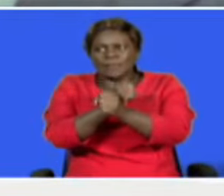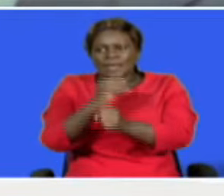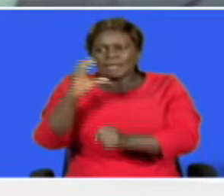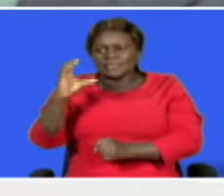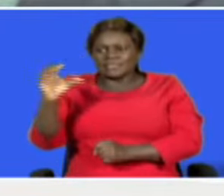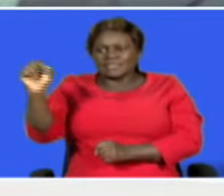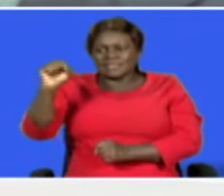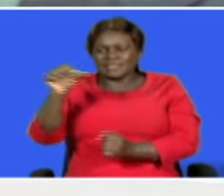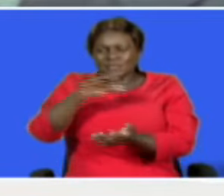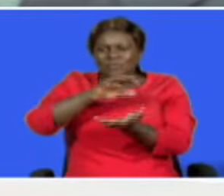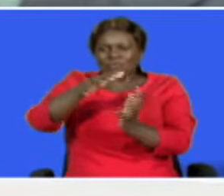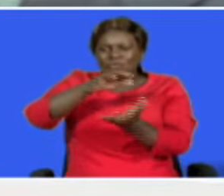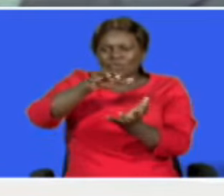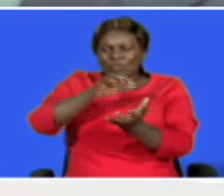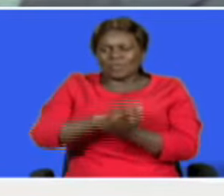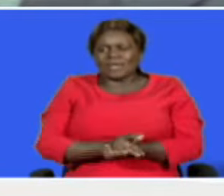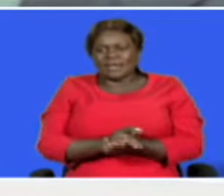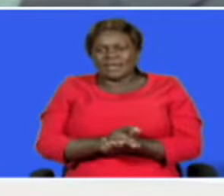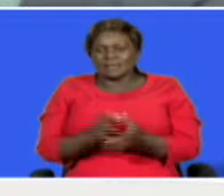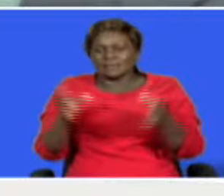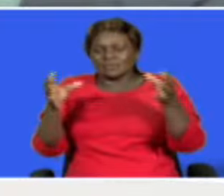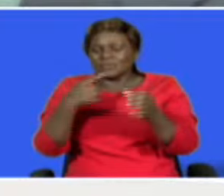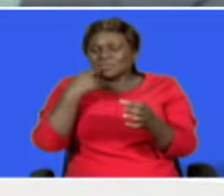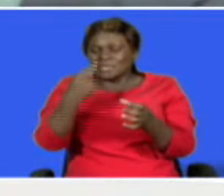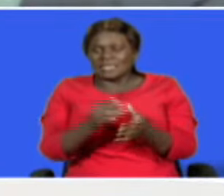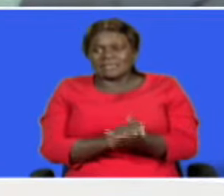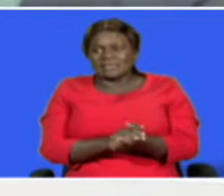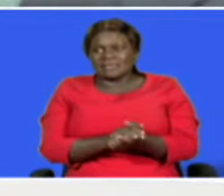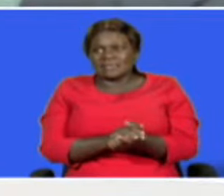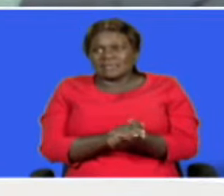barabara Kipchumba Murkomen. Wakazi hao wanasema kuwa